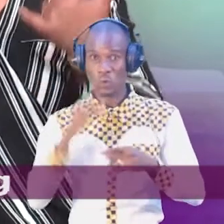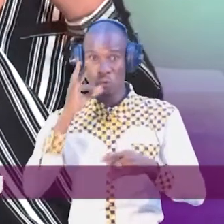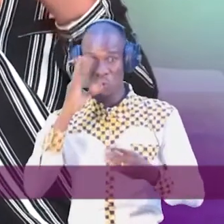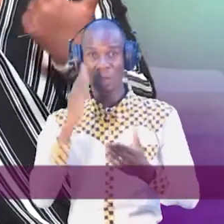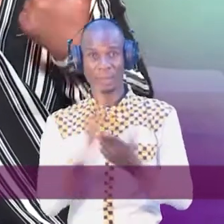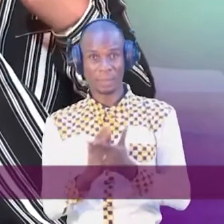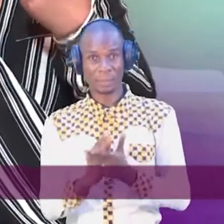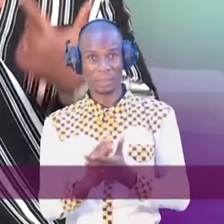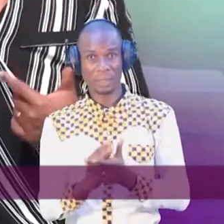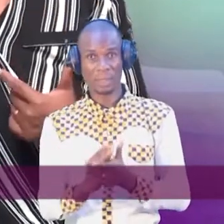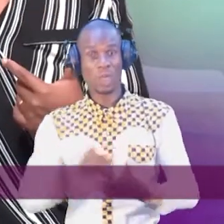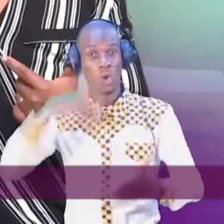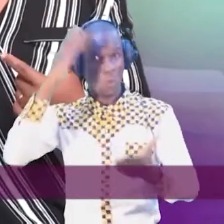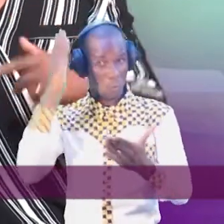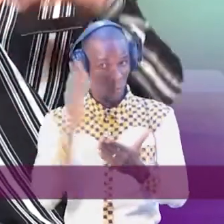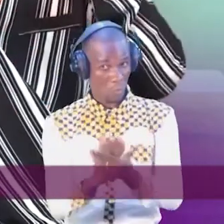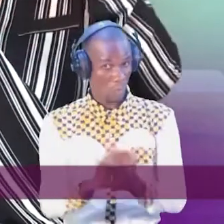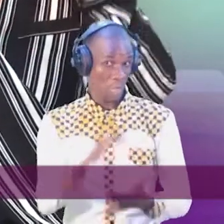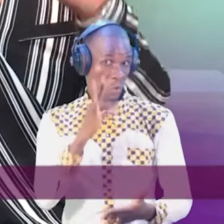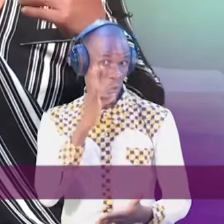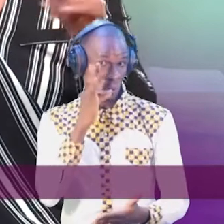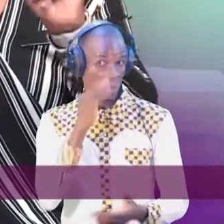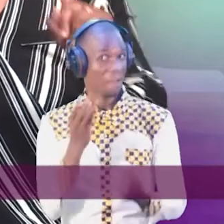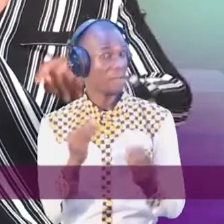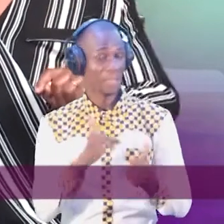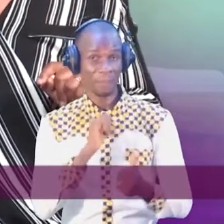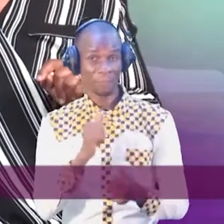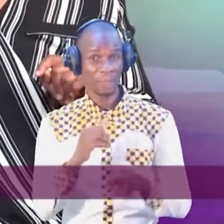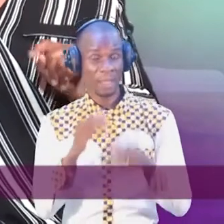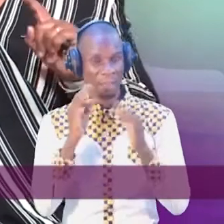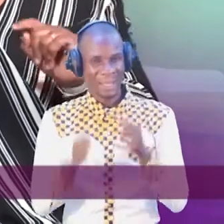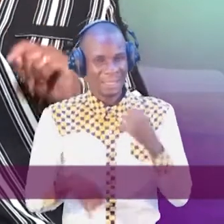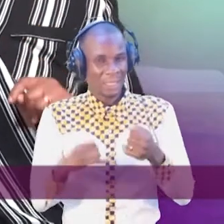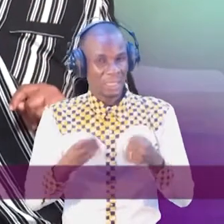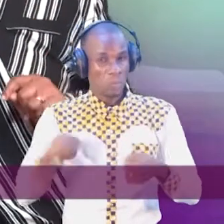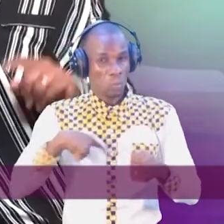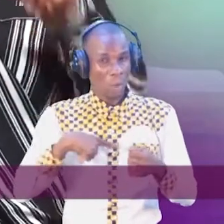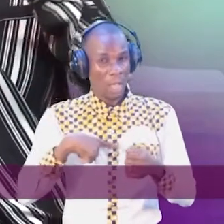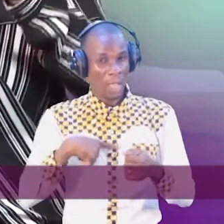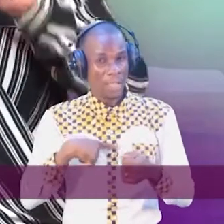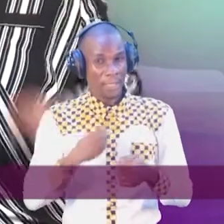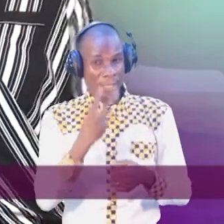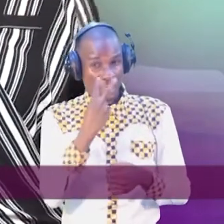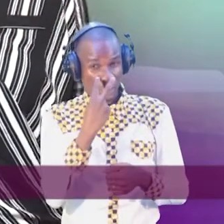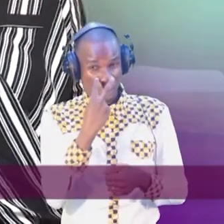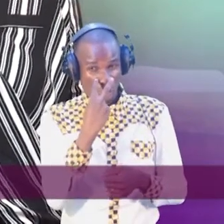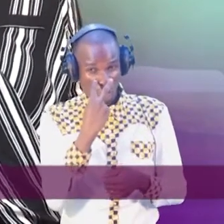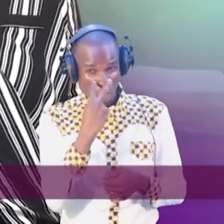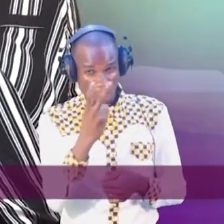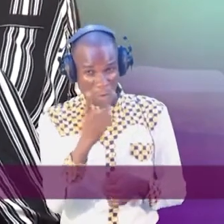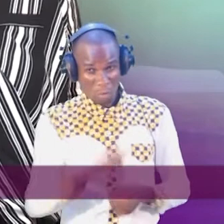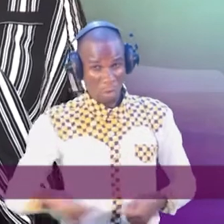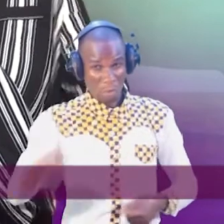Mpe lolenge malamu ya kotika mpe kosala ngo mbala moko kosala ngo moke moke te. Zwa mokano mbala moko otiki pe